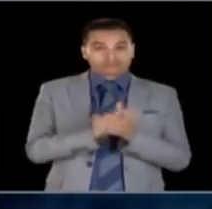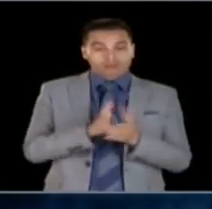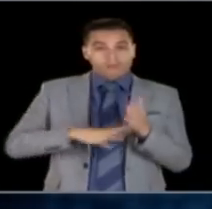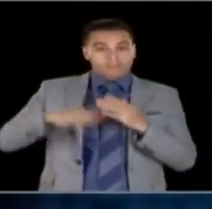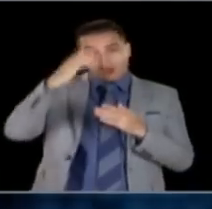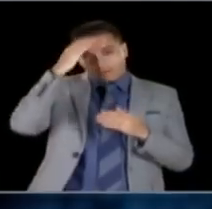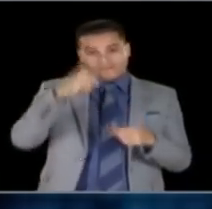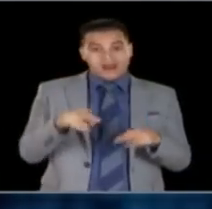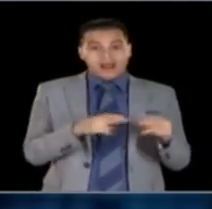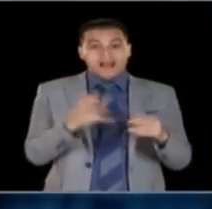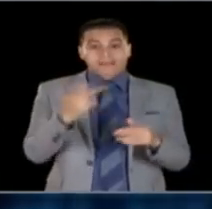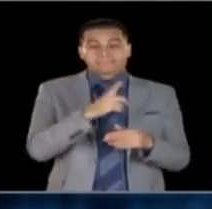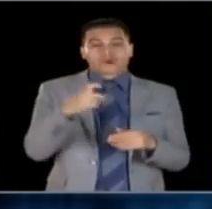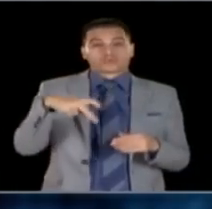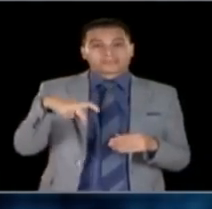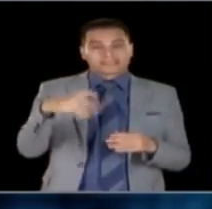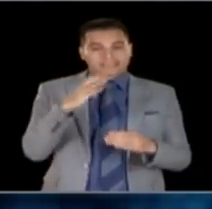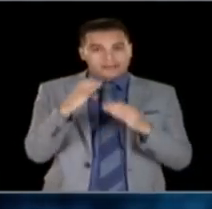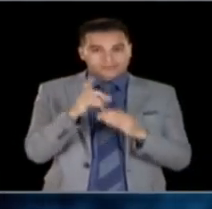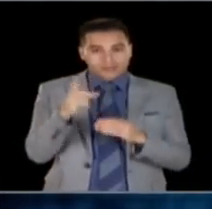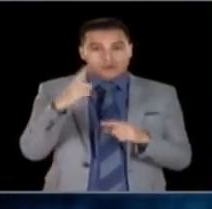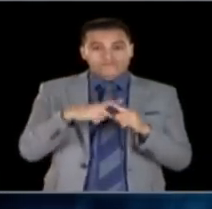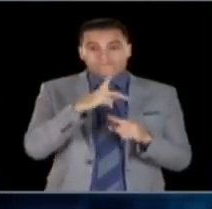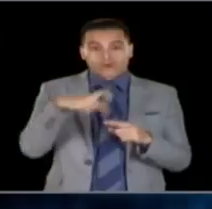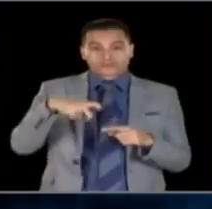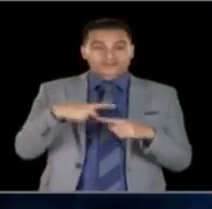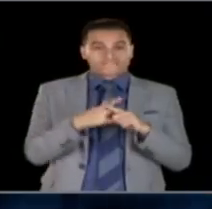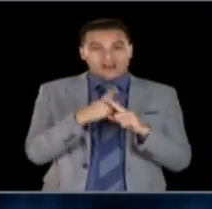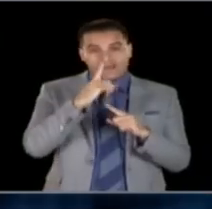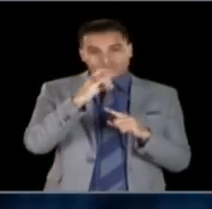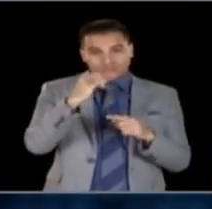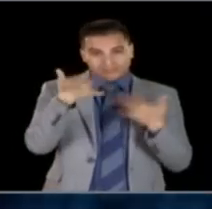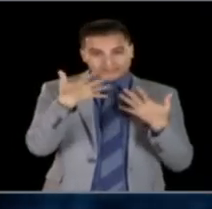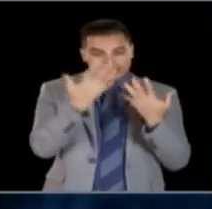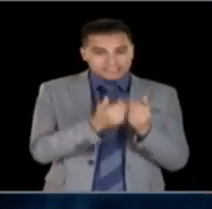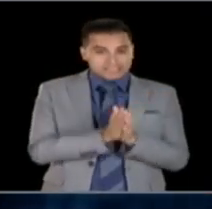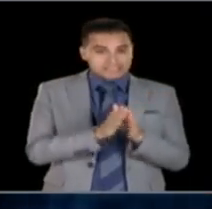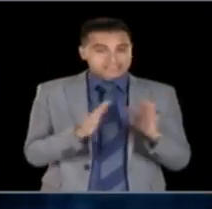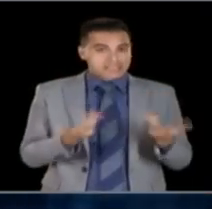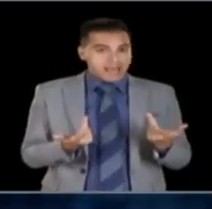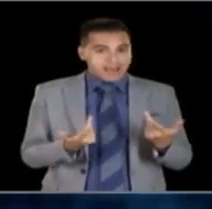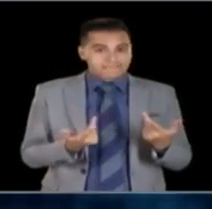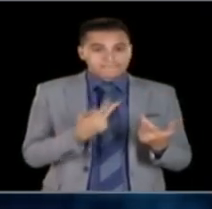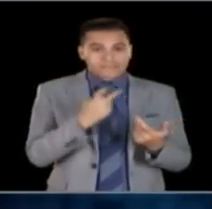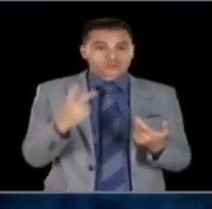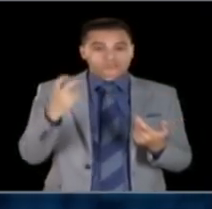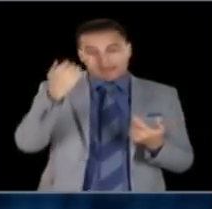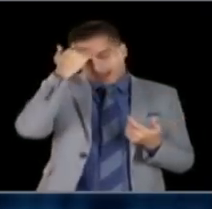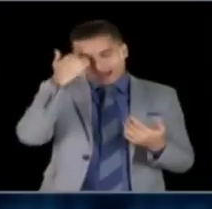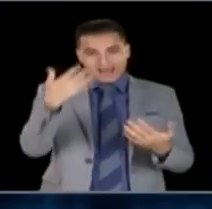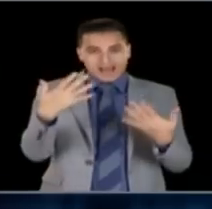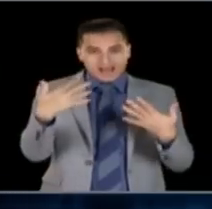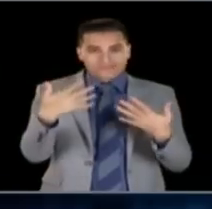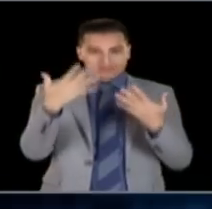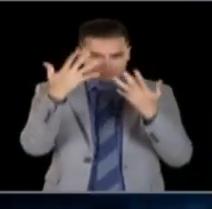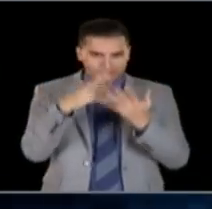في حلقة النهاردة 180 نقطة، وكل نقطة ب 1500 جنيه بما يساوي 270 ألف